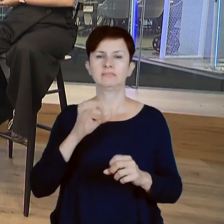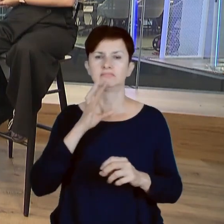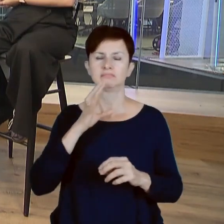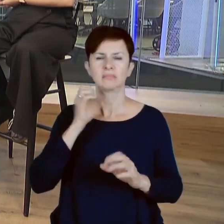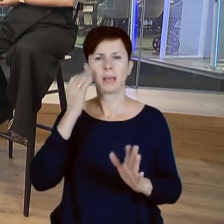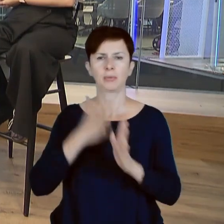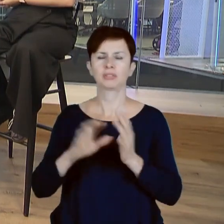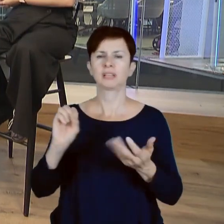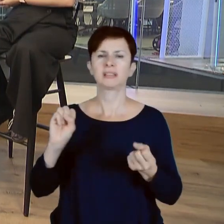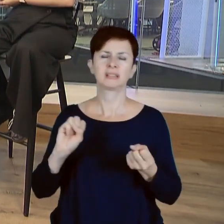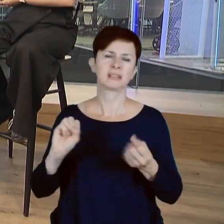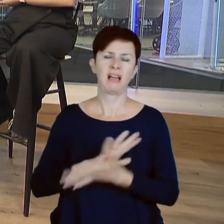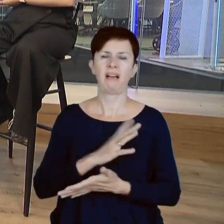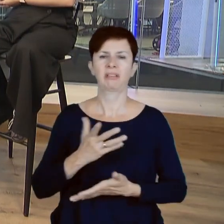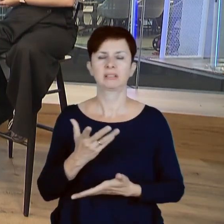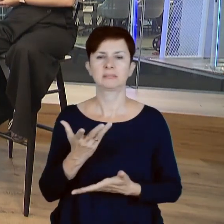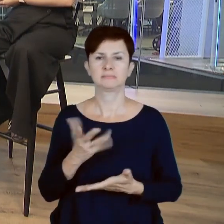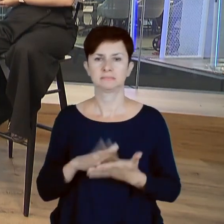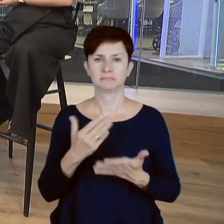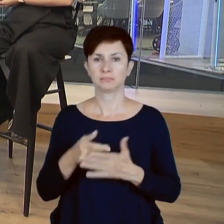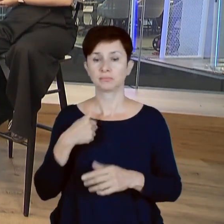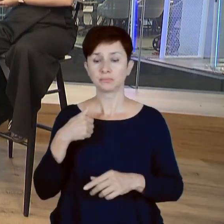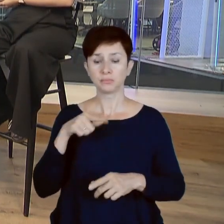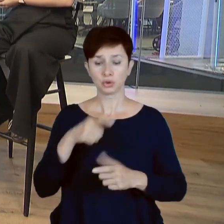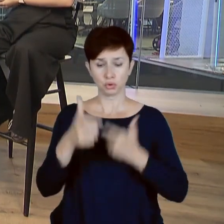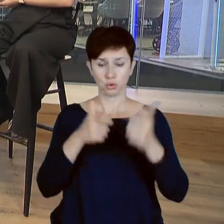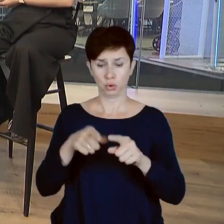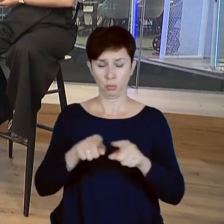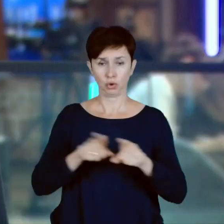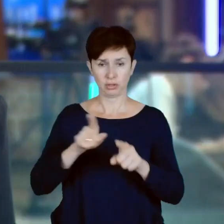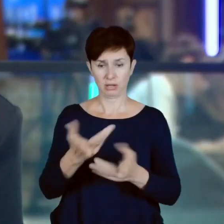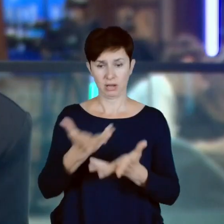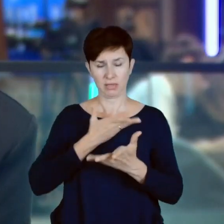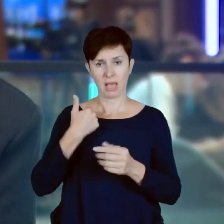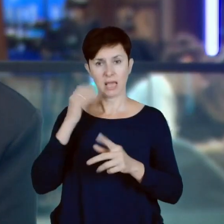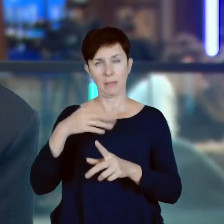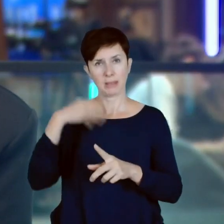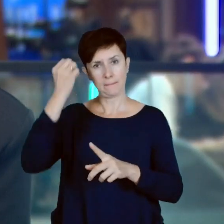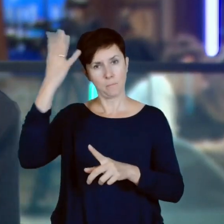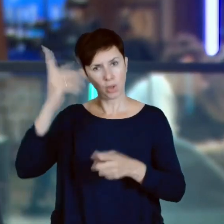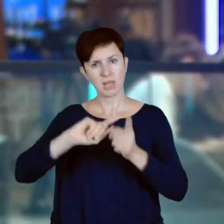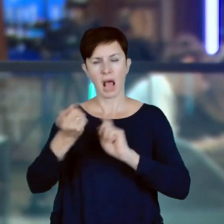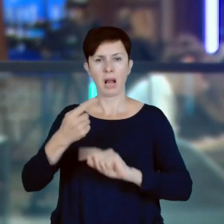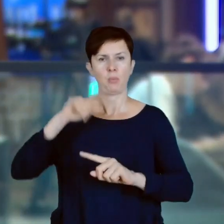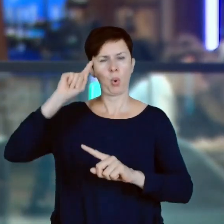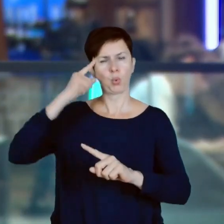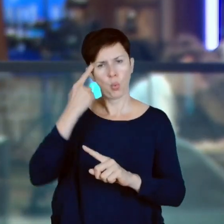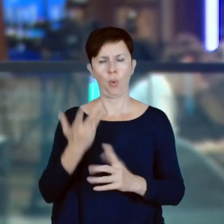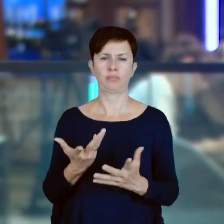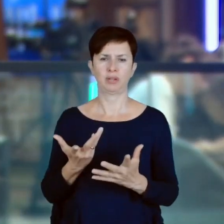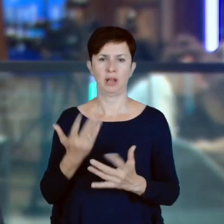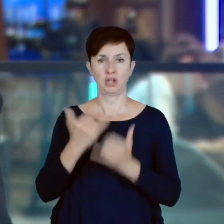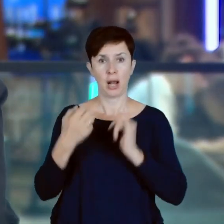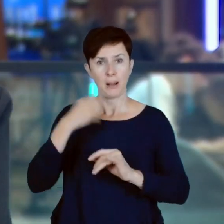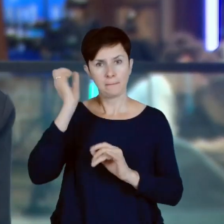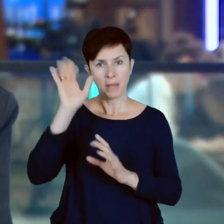prawda, to jest, czy to, co teraz będę robić, sprawi, że będę mądrzejsza, czy głupsza. Jeżeli mądrzejsza, prawda, wyszukuje informacje